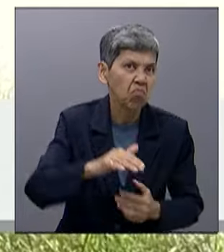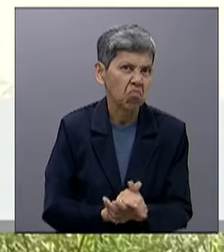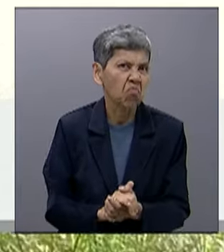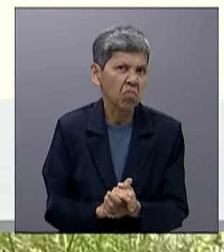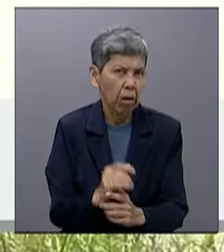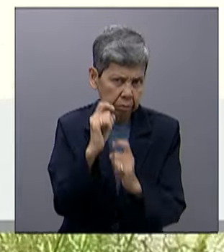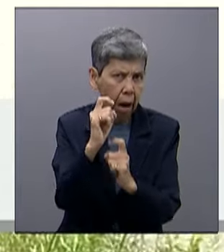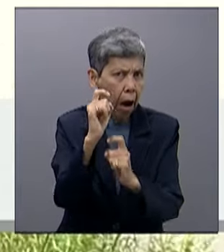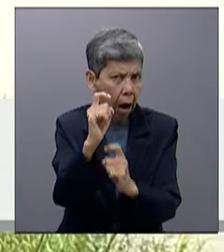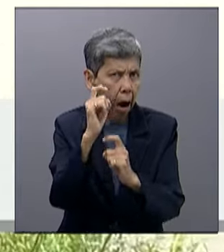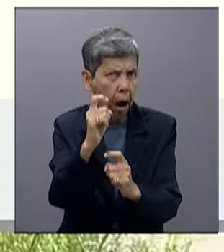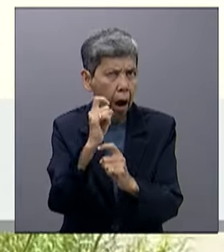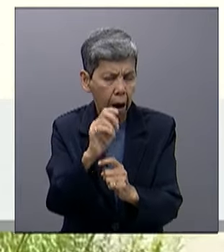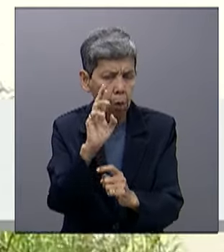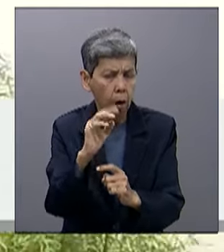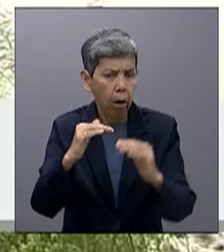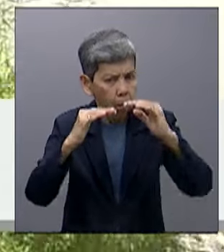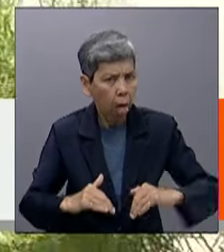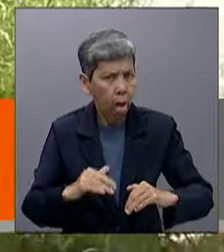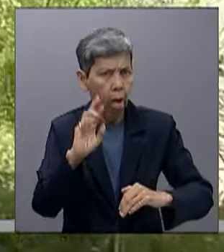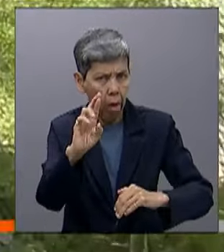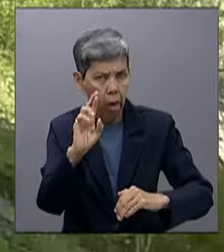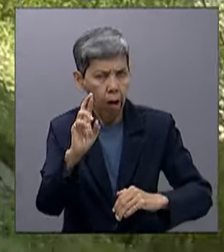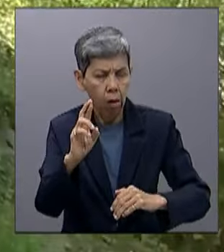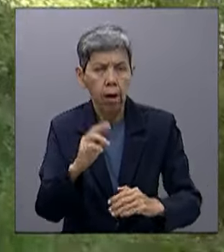ปลอดภัยแล้วแล้วก็เสี่ยงอันตรายด้วย